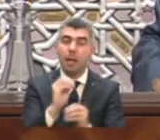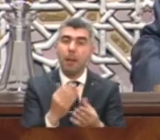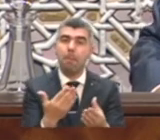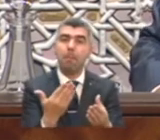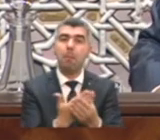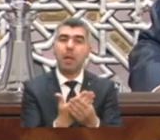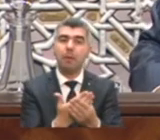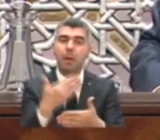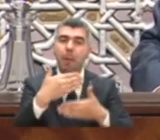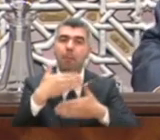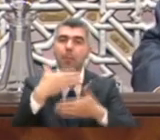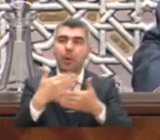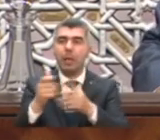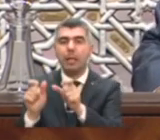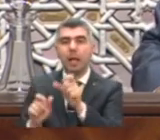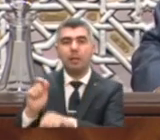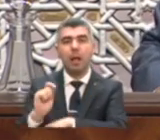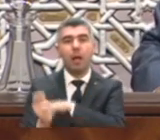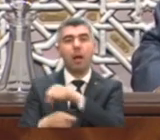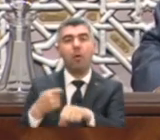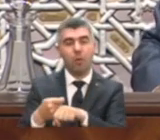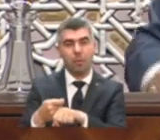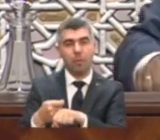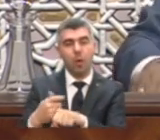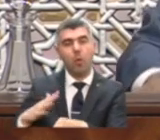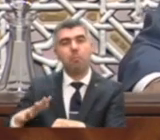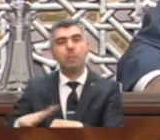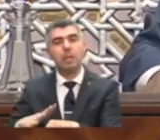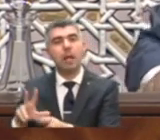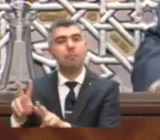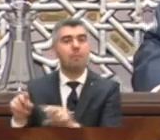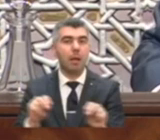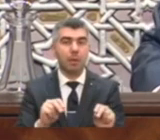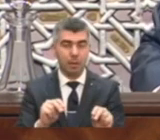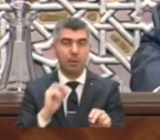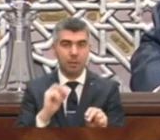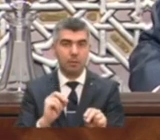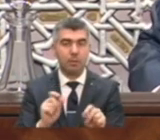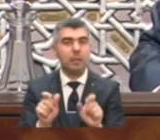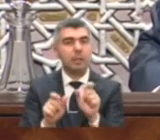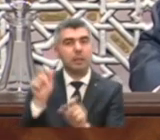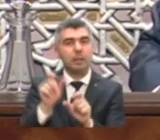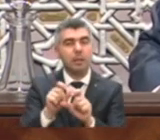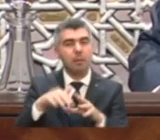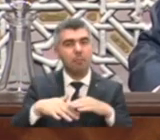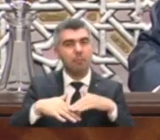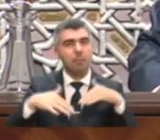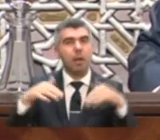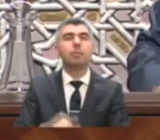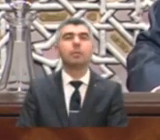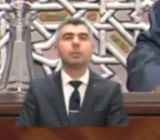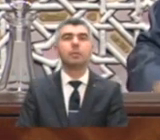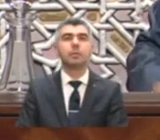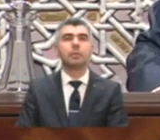البناء على ساكنة العالم القروي وشبه القروي للسيدات والسادة النواب المحترمين عن فريق